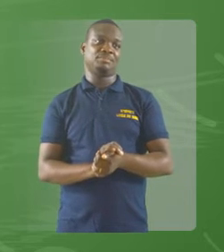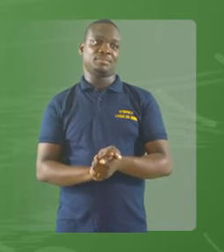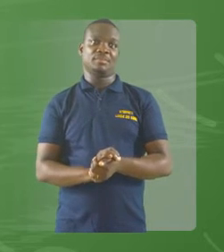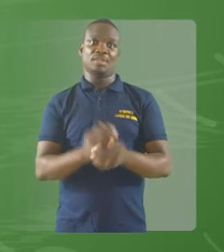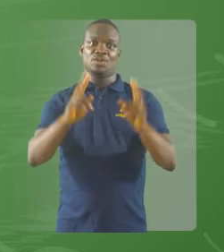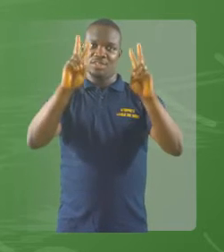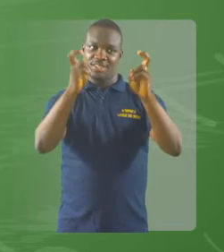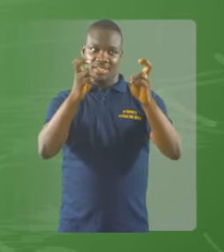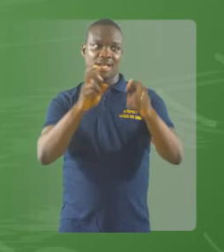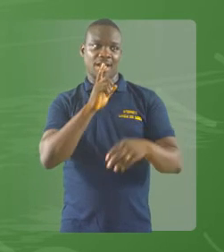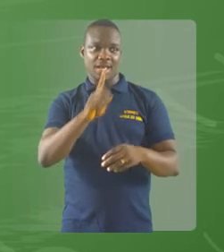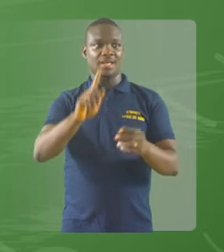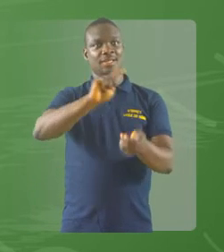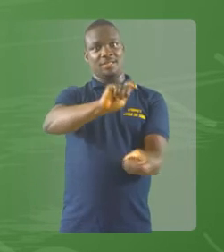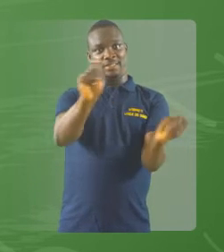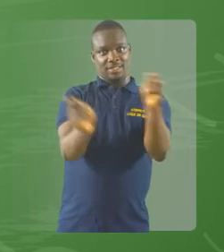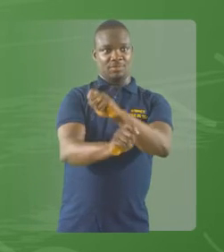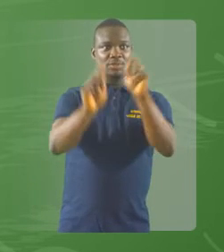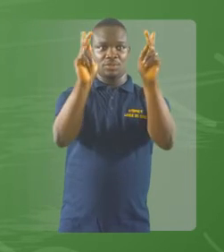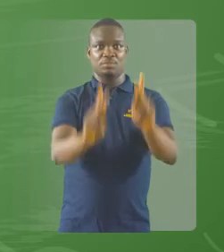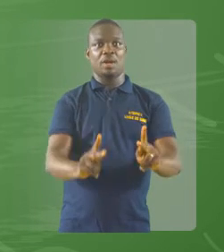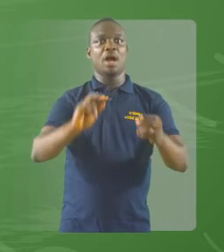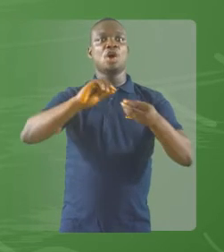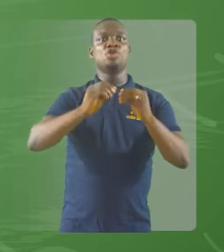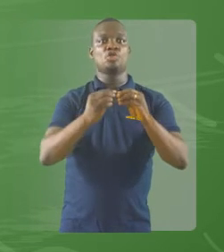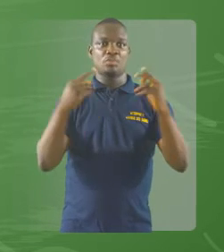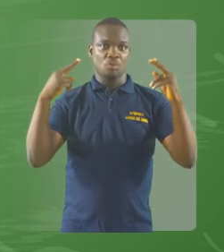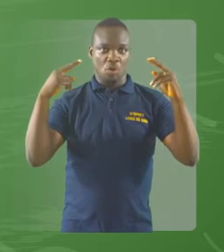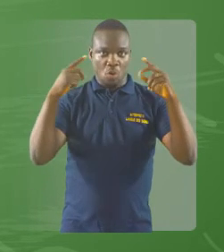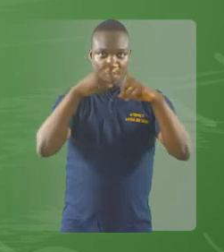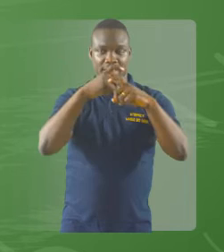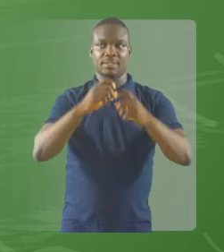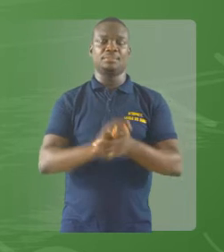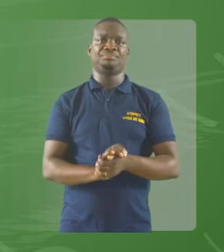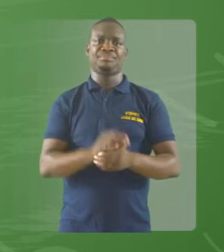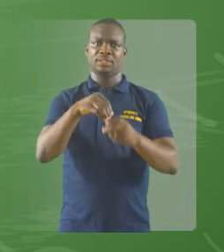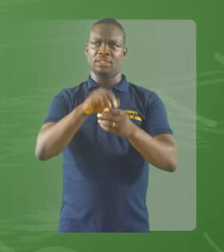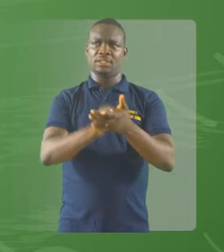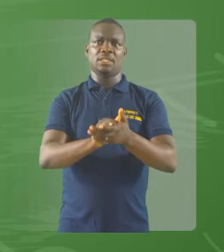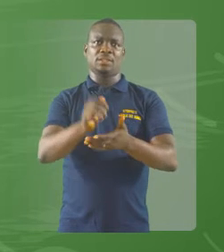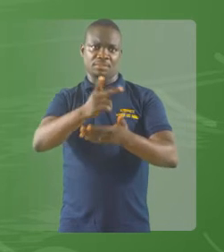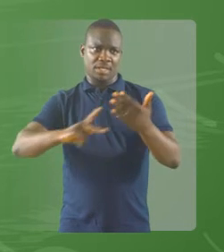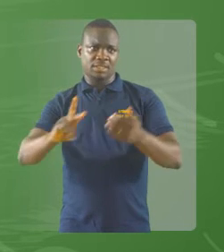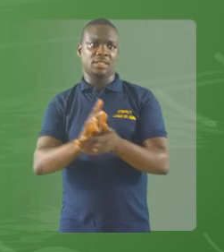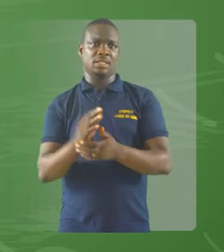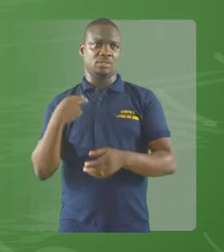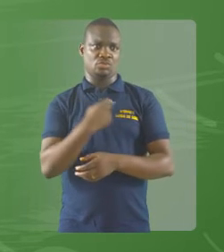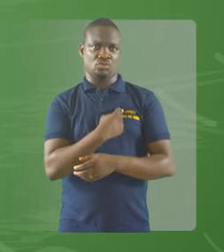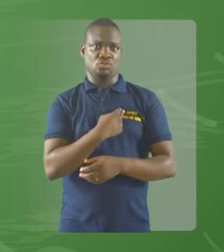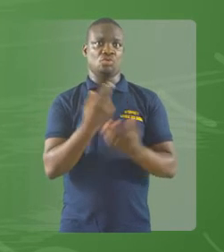dont le titre est transformation du plan et nombres complexes. Dans cette partie, nous verrons dans un premier